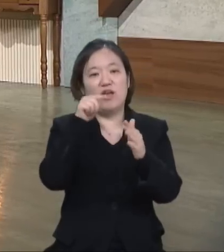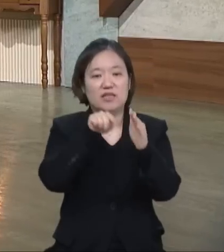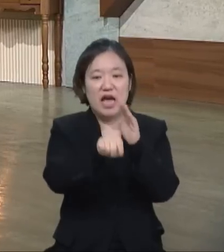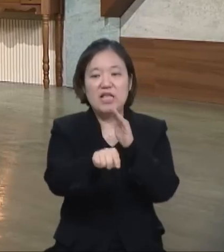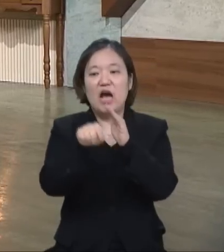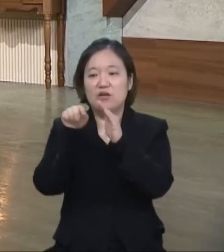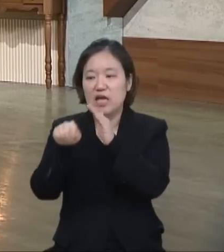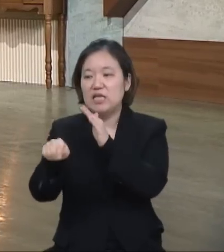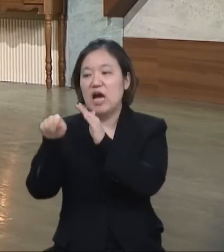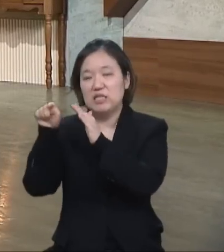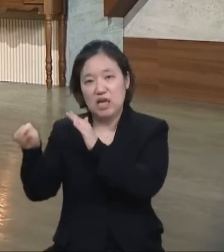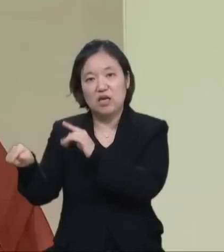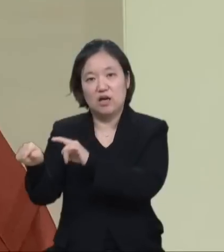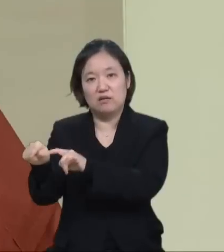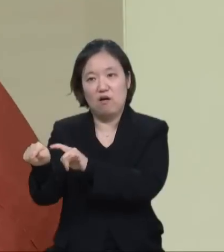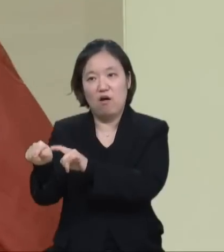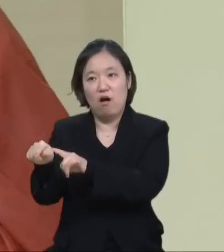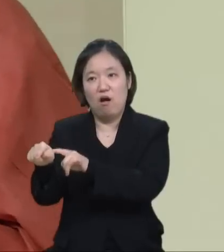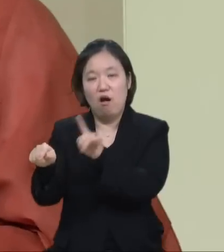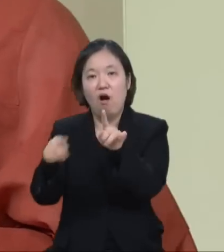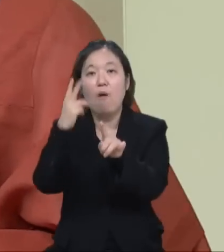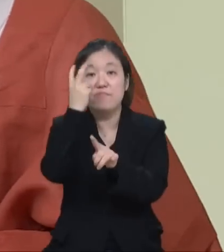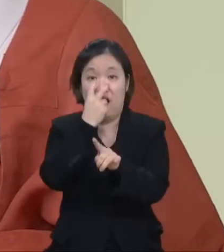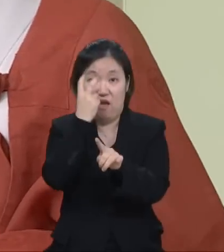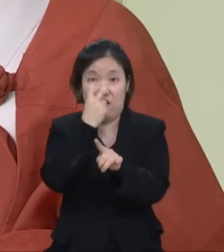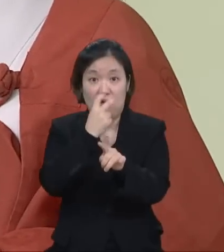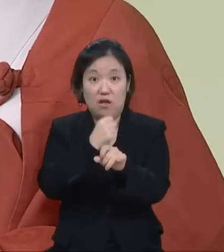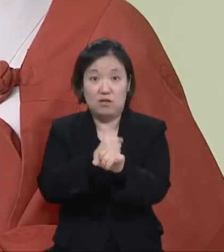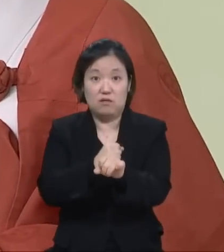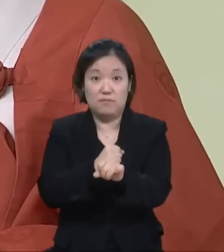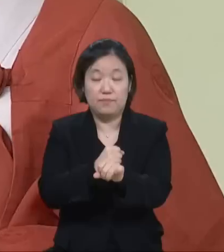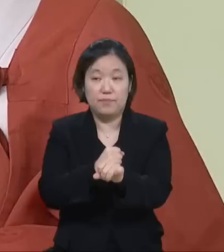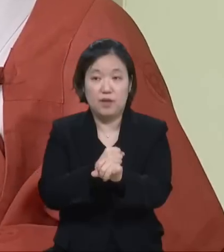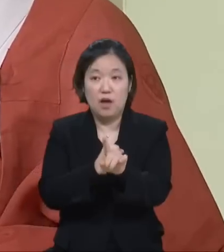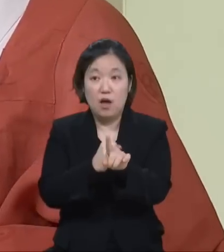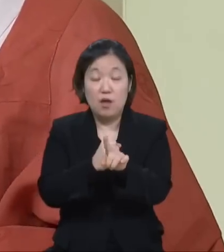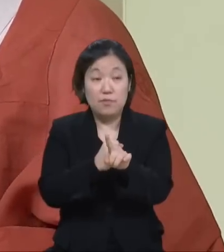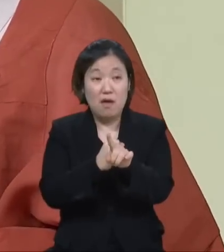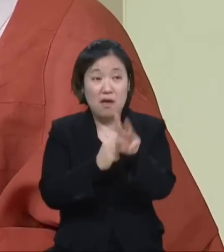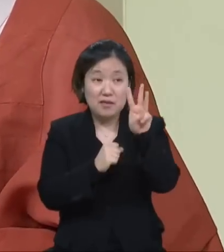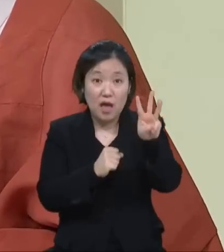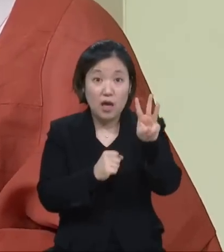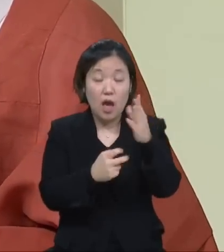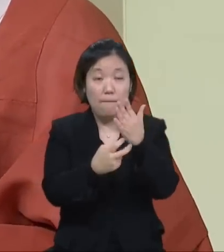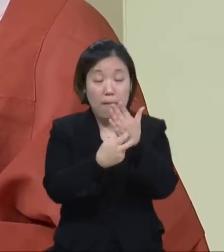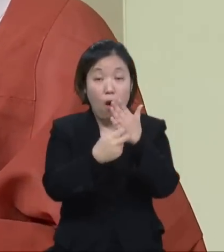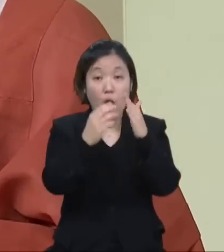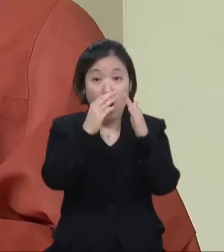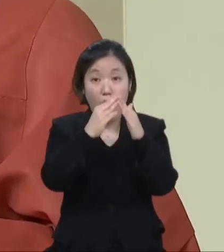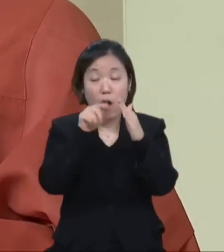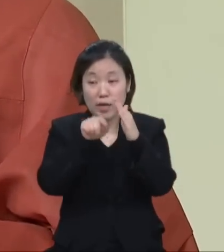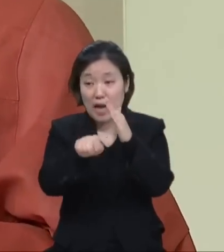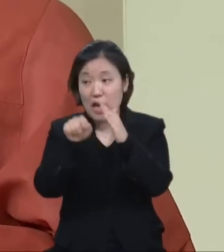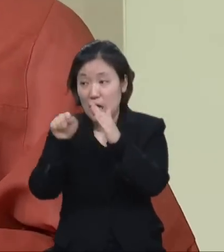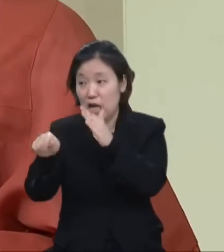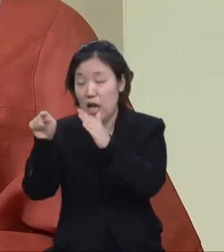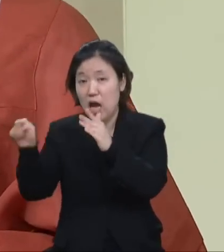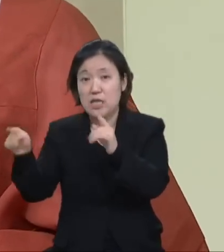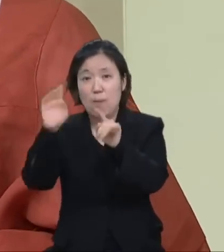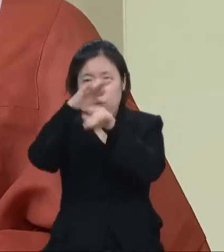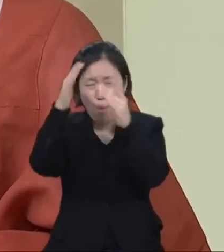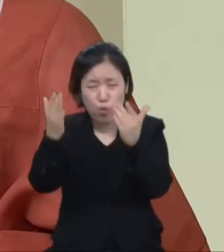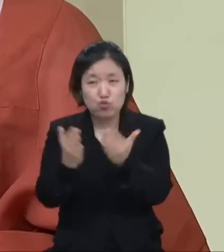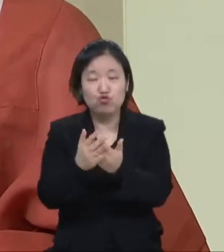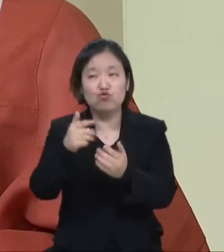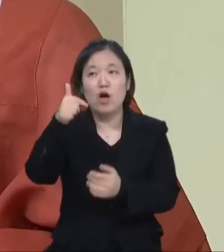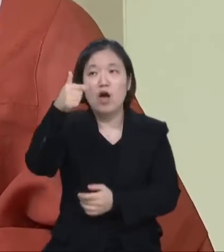뇌 전문의에게 검사를 받았는데 세계 병원에서 모두 뇌종양으로 판정을